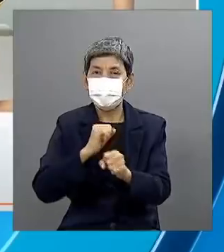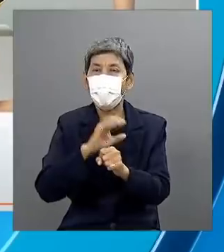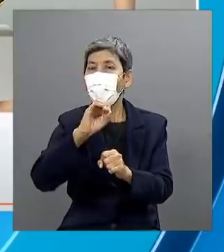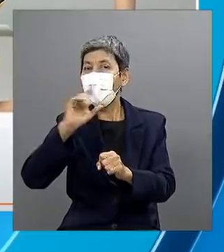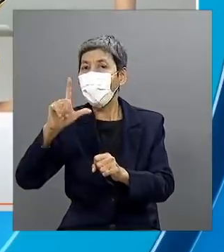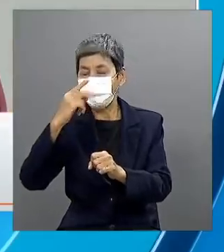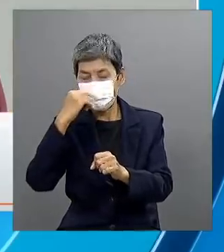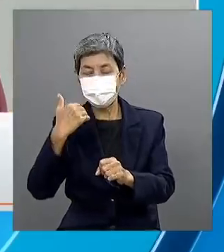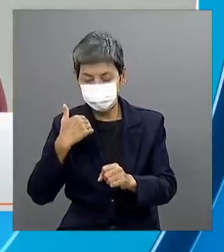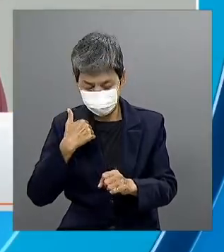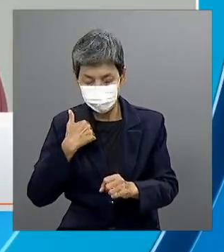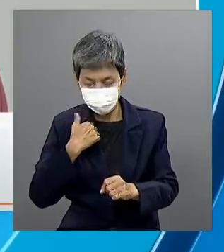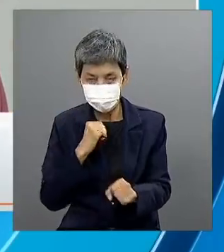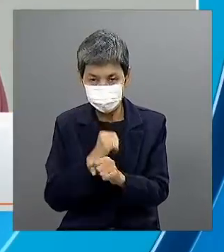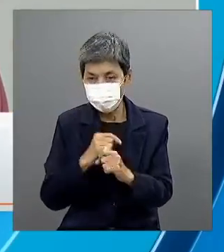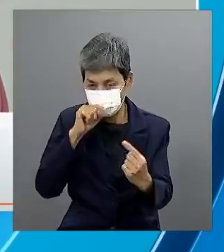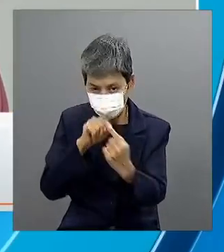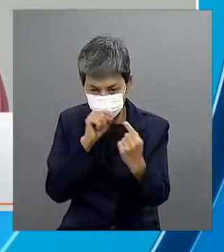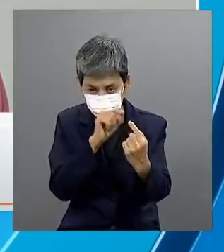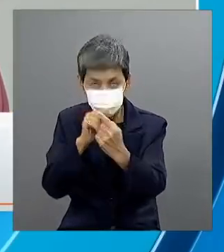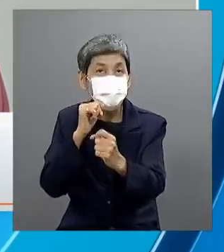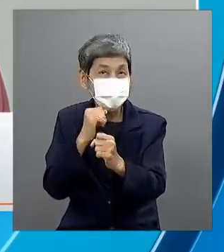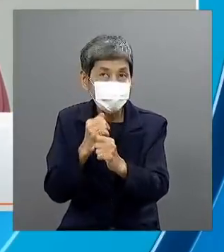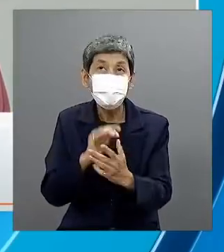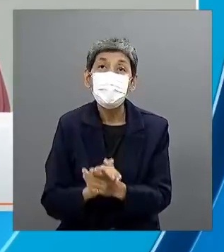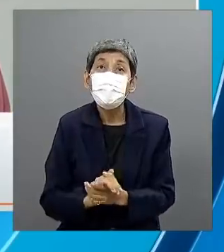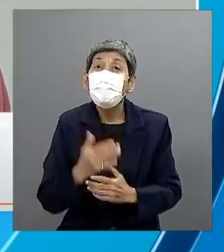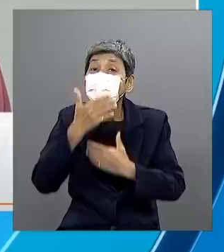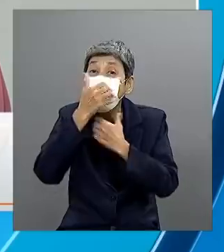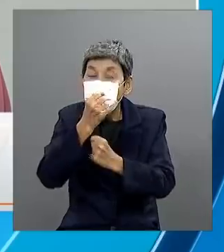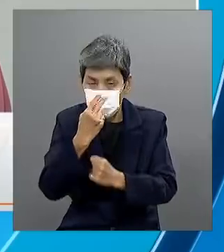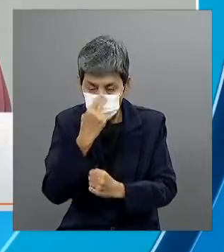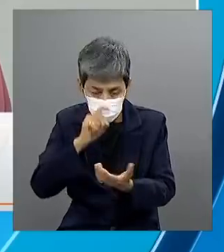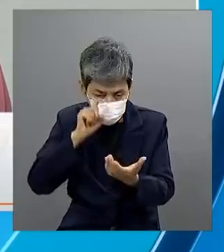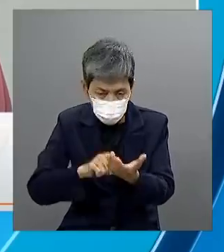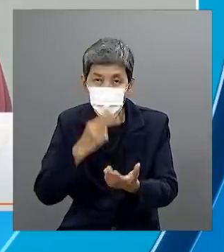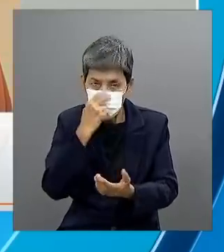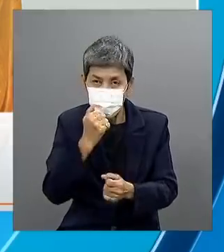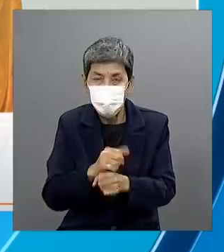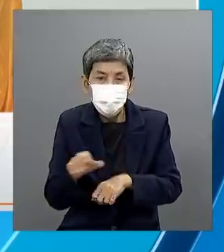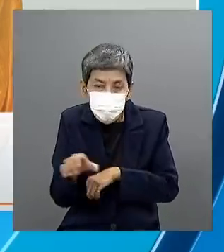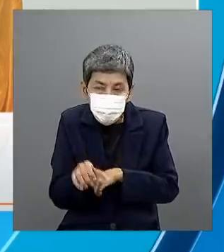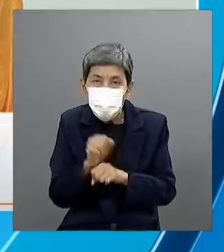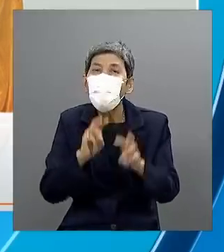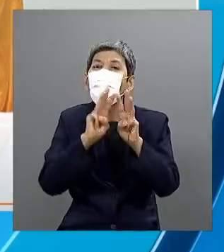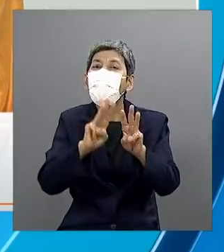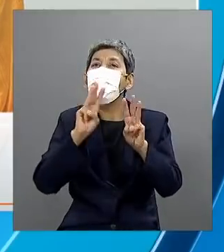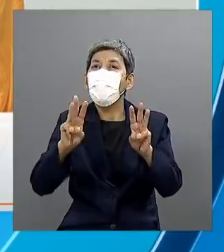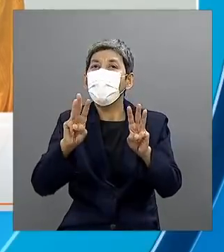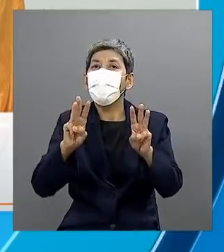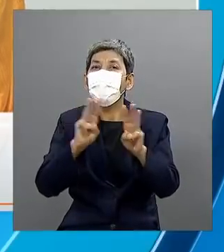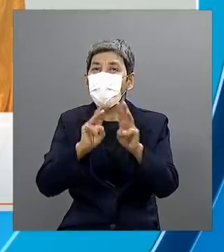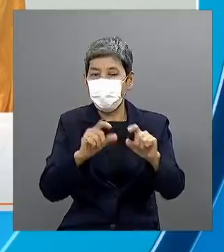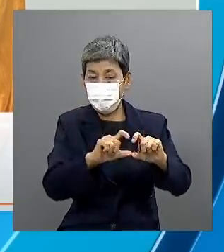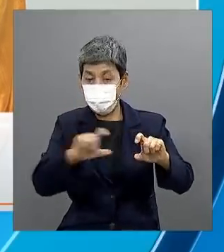คุณผู้ชมแล้วก็เหมาะกับช่วงเวลาช่วงนี้นะคะใครสนใจสามารถที่จะเข้าไปชมได้นะคะทางเว็บที่ปรากฏขึ้นหน้าจอนี้นะค